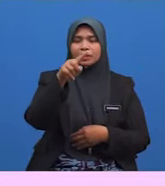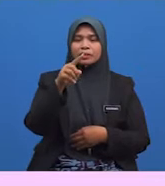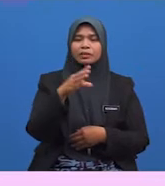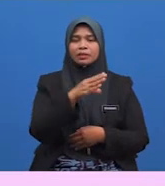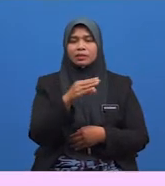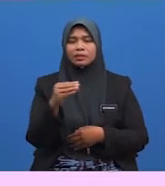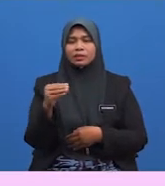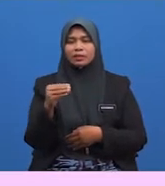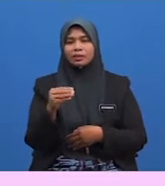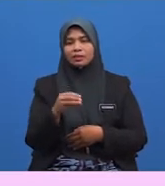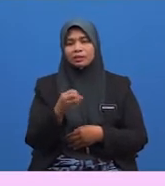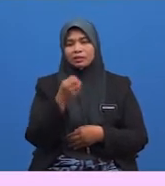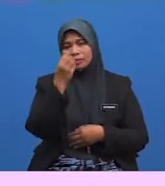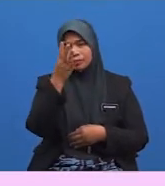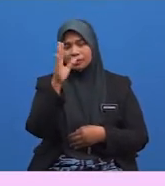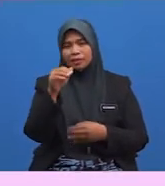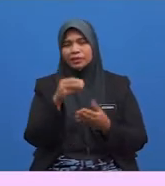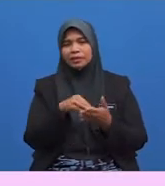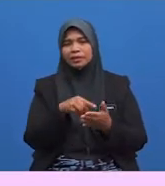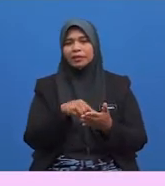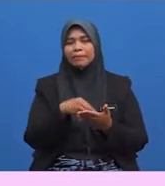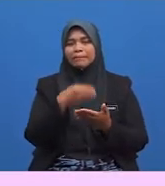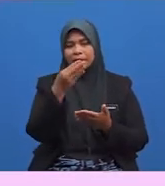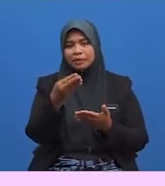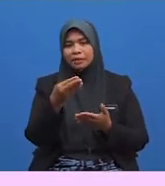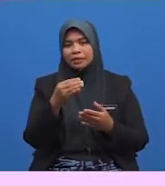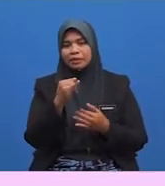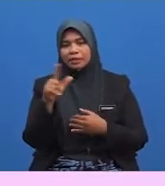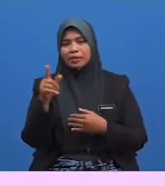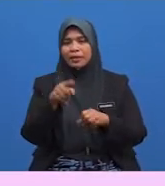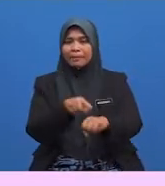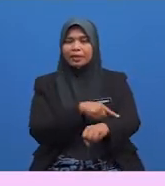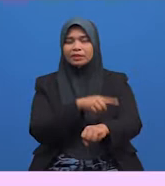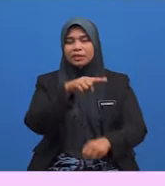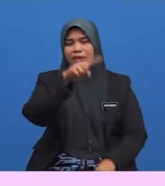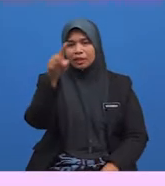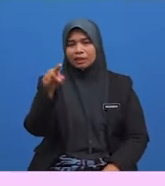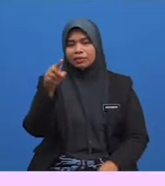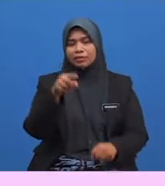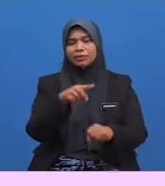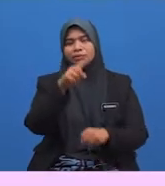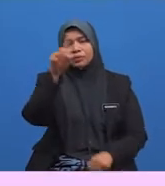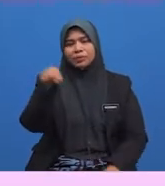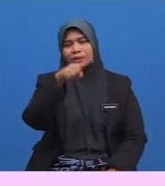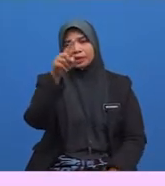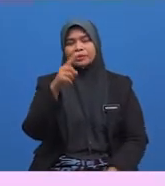dan maklumat yang diberi ialah panjang lekuk bulatan dan sudut sahaja.